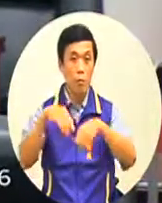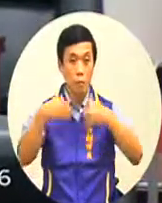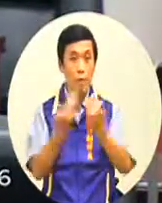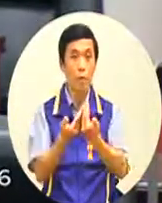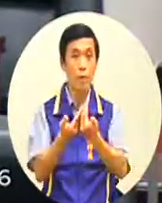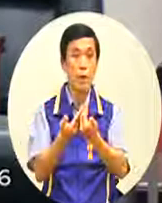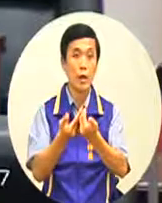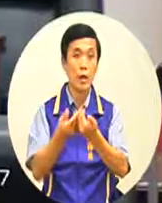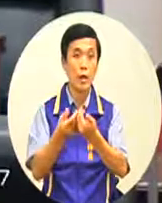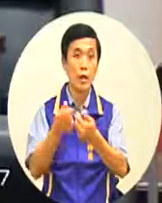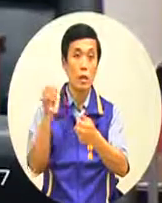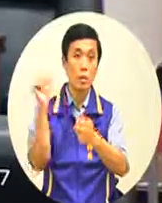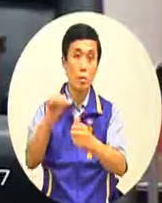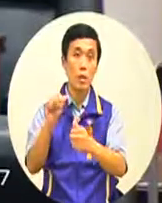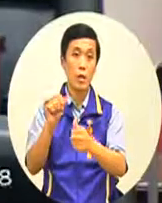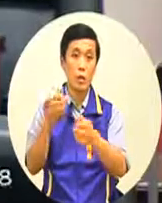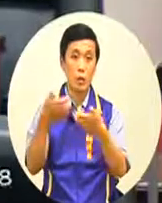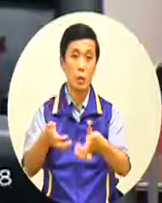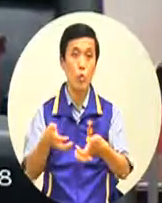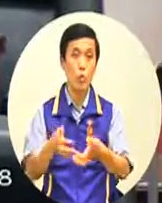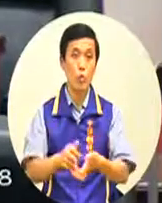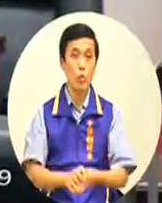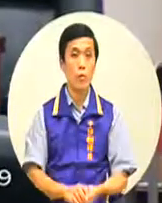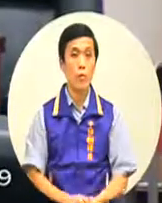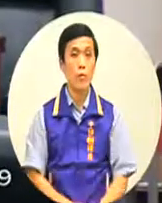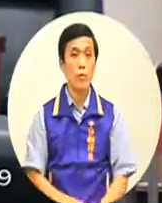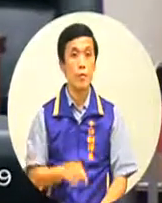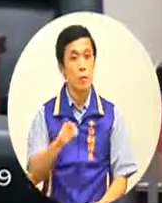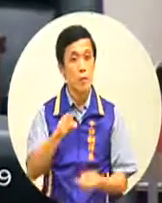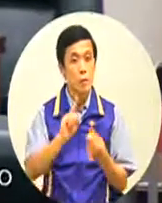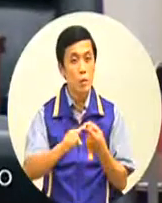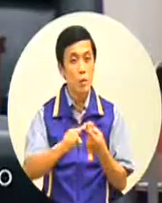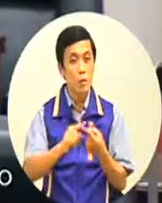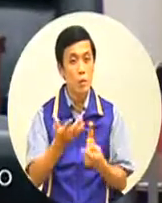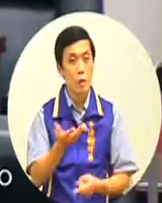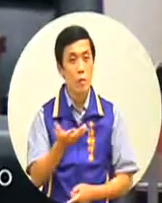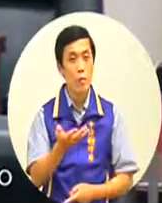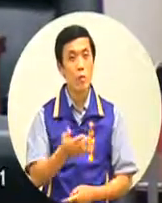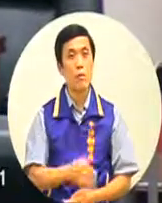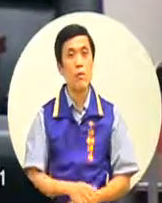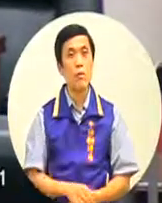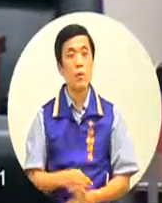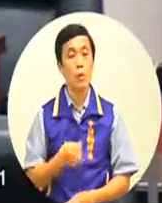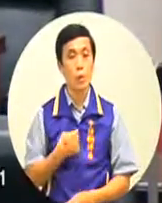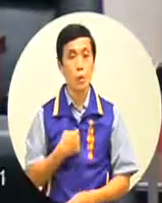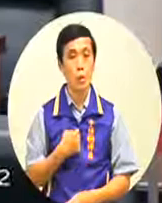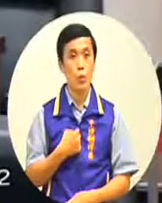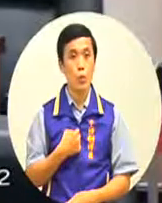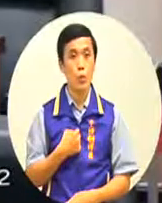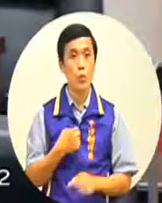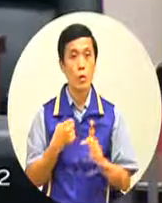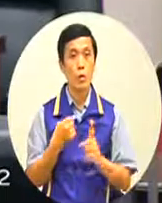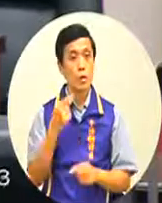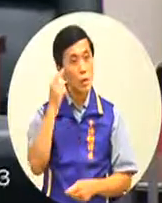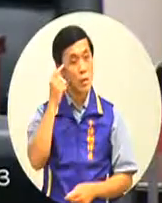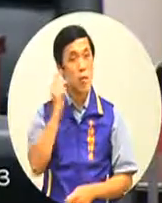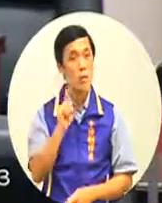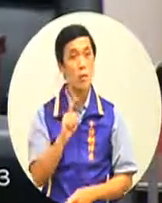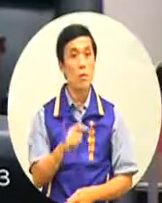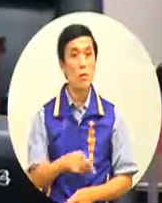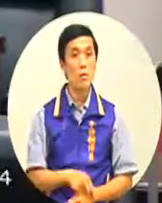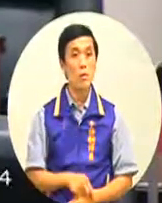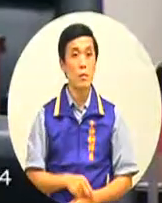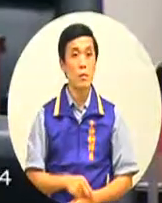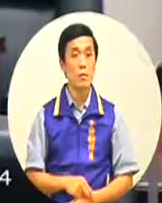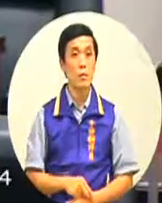没有吃力了，没吃力了。啊，这倒对的，所以我讲哦，因这的